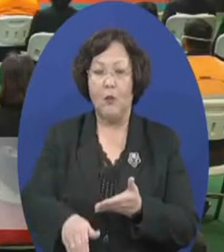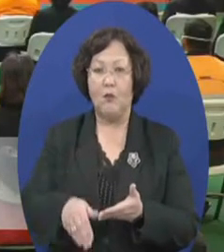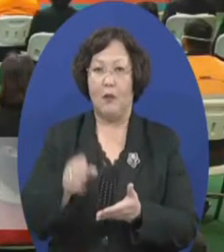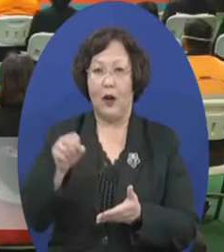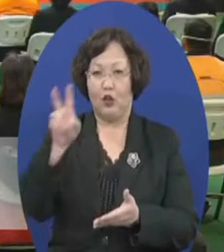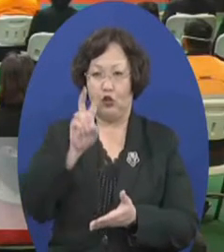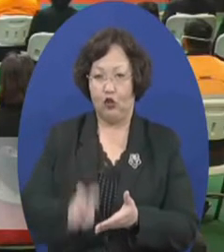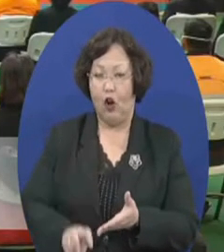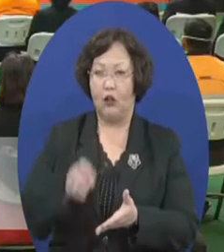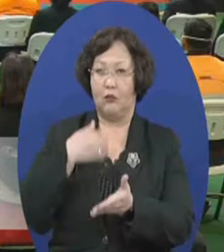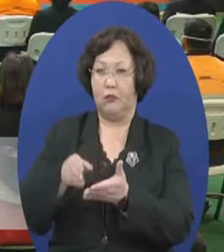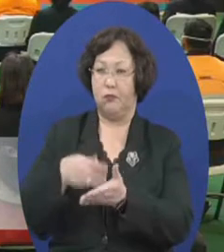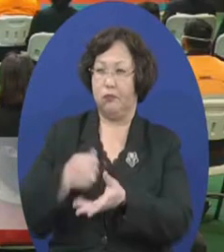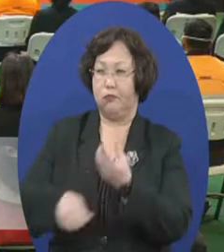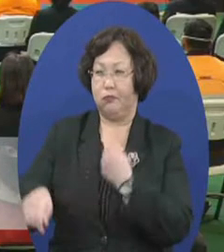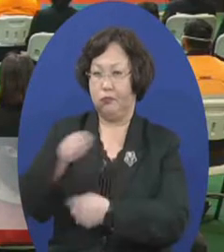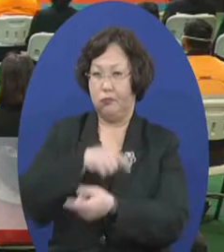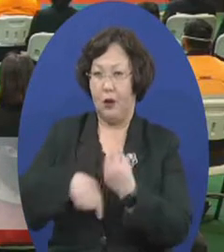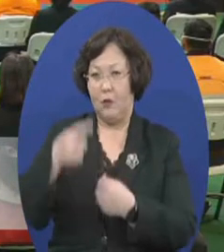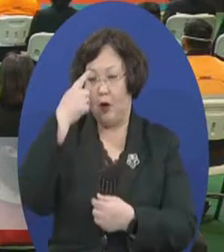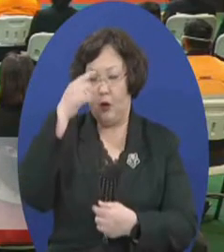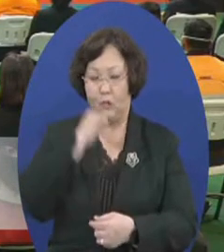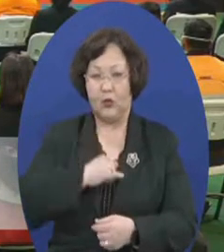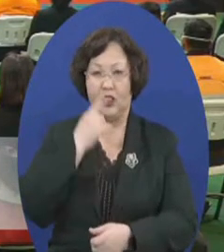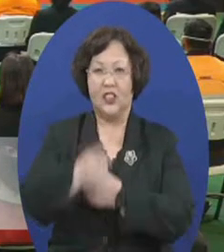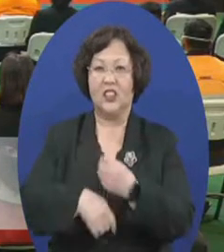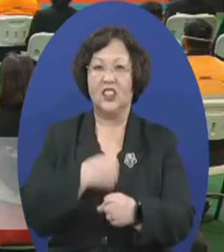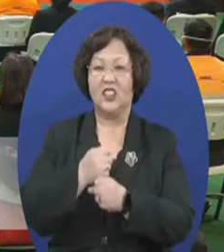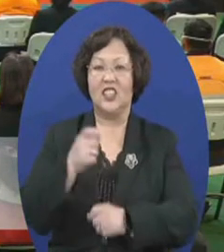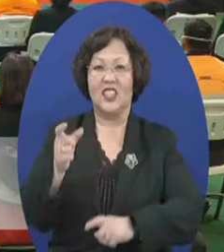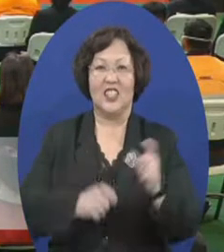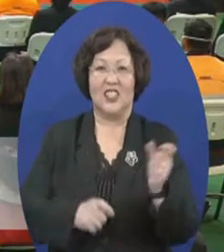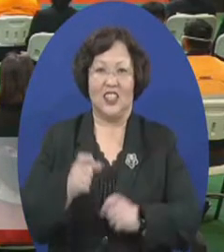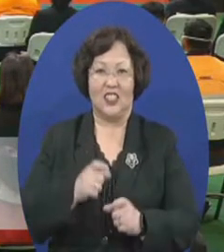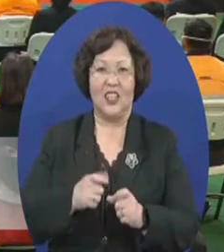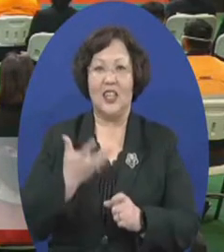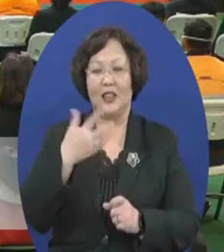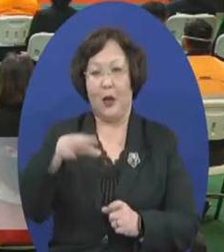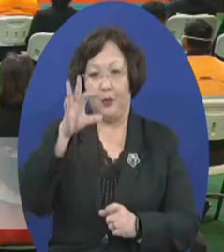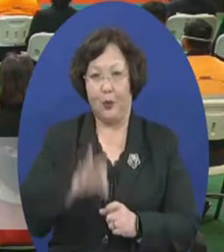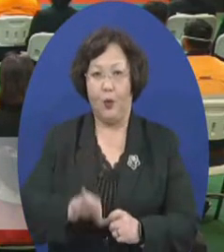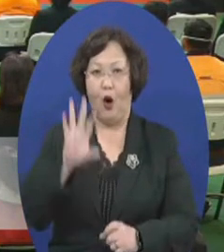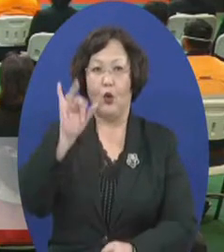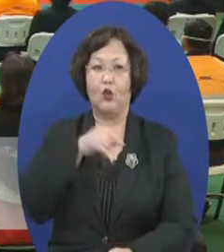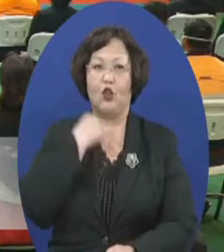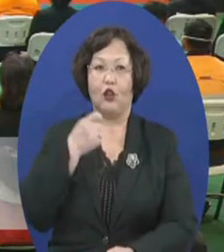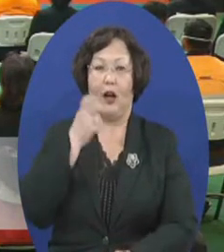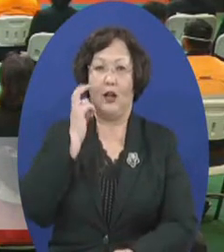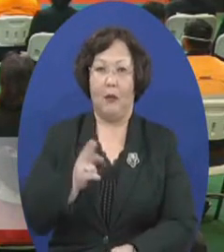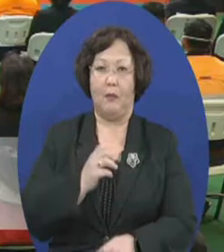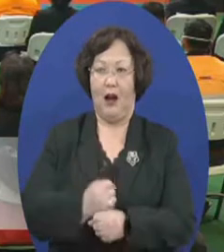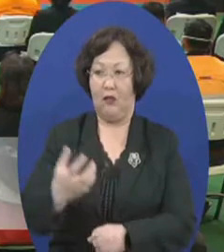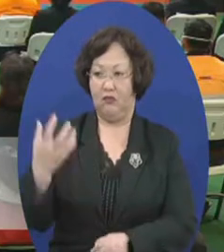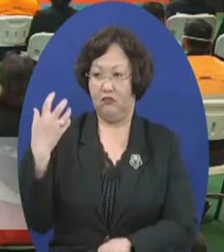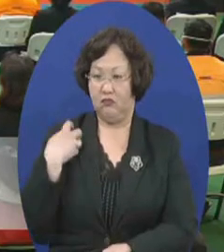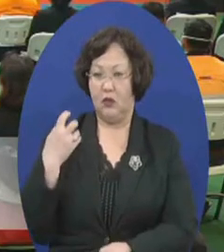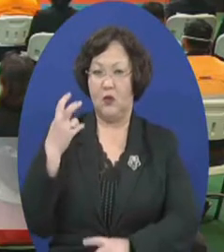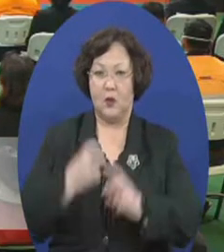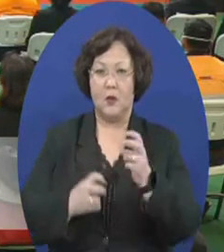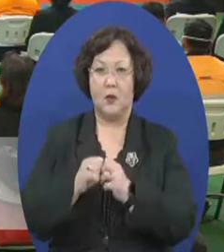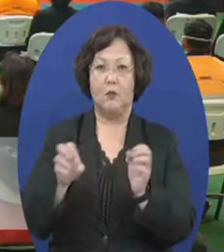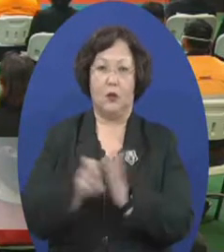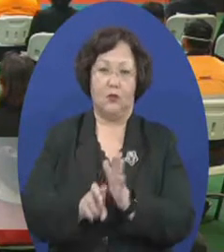хийж Монгол улсын 1 жилийн эдийн засгийн тэн хагасыг оюут толгой компани дангаараа үйлдвэрлэх